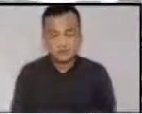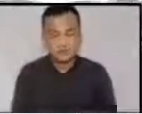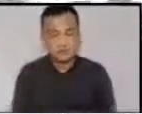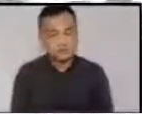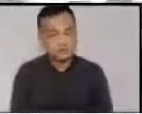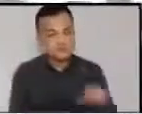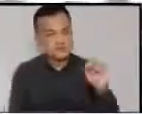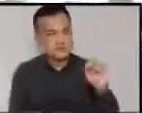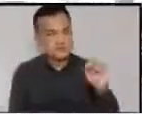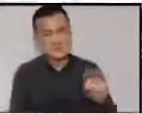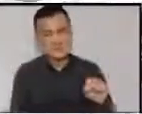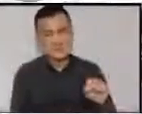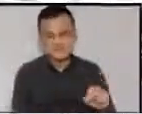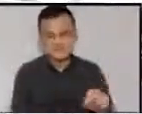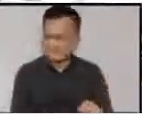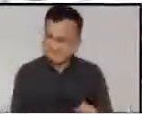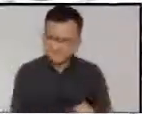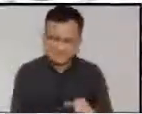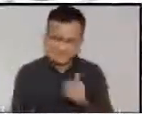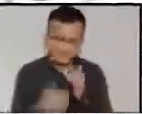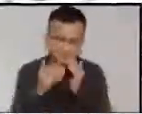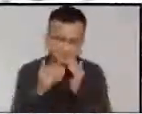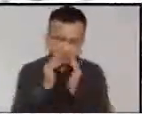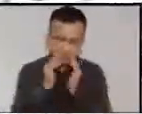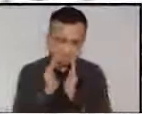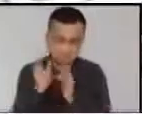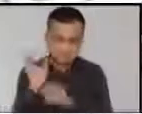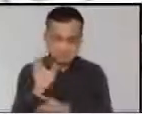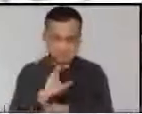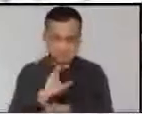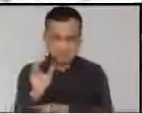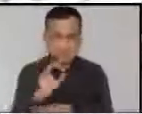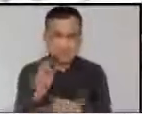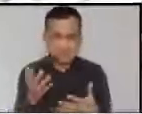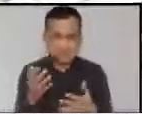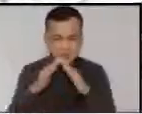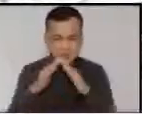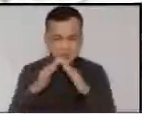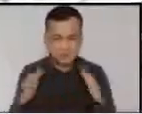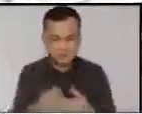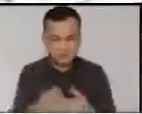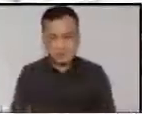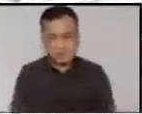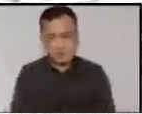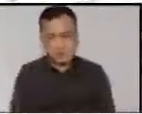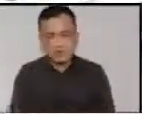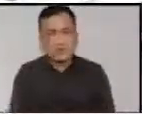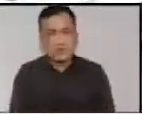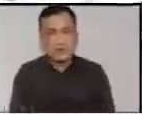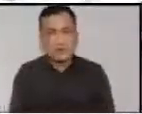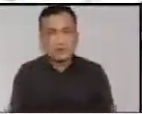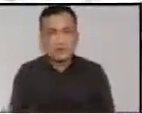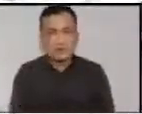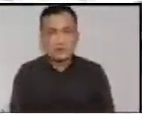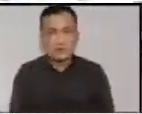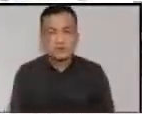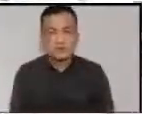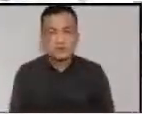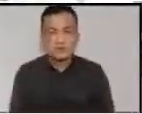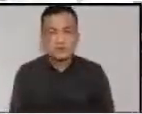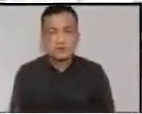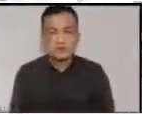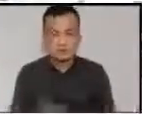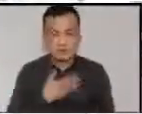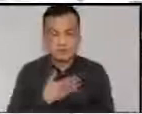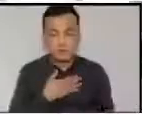nung kasagsagan ng Bagyong Vicky nitong Biyernes. At sa huling talaan ng Local Disaster Risk Reduction Management Office ng Lapu-Lapu City,